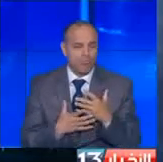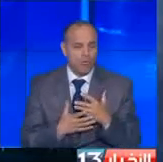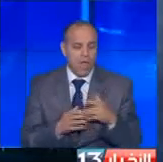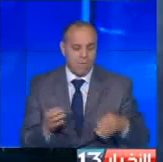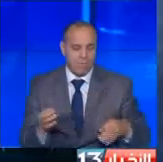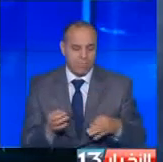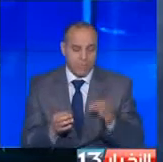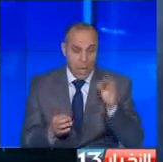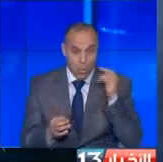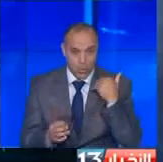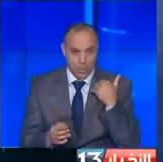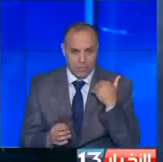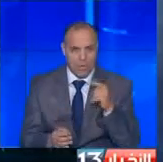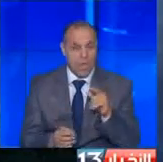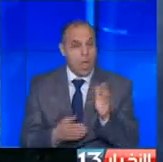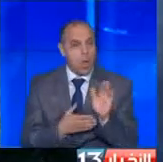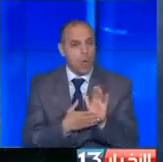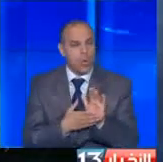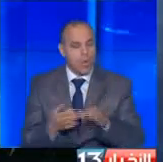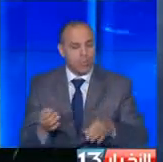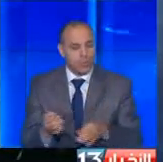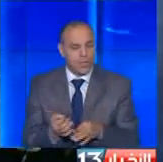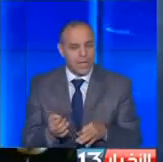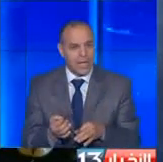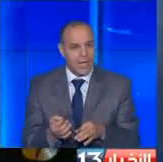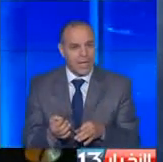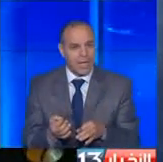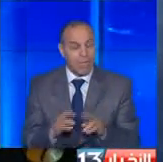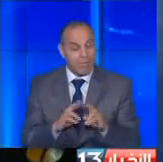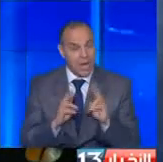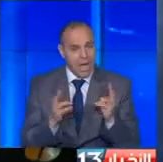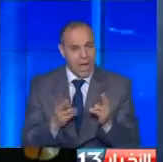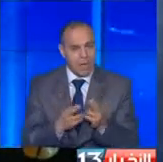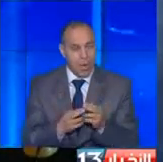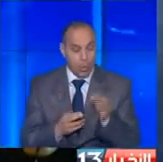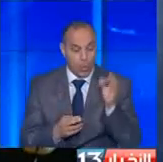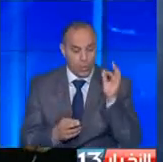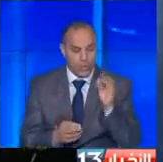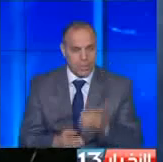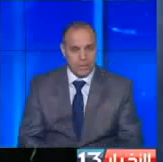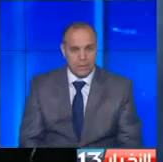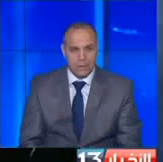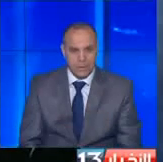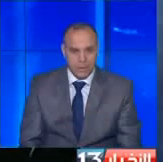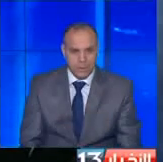الموسيقى الكلاسيكية في عروض موسيقية عالمية وتونسية.